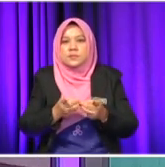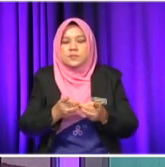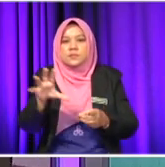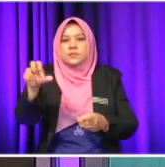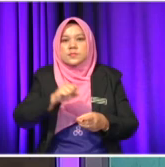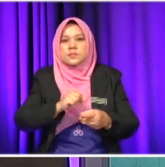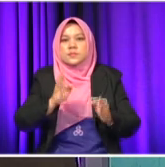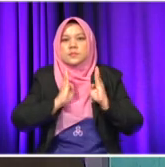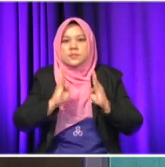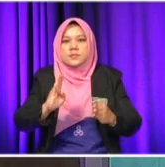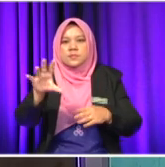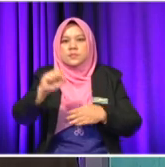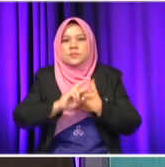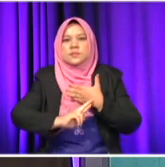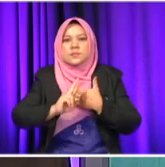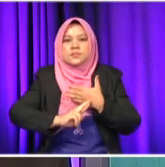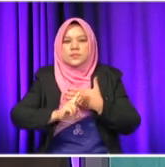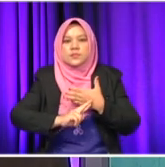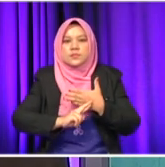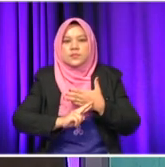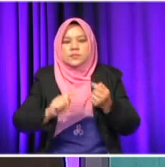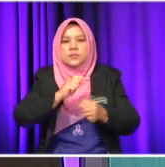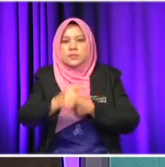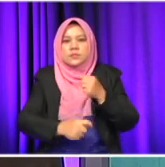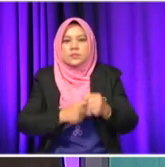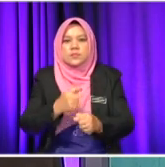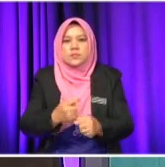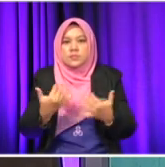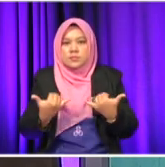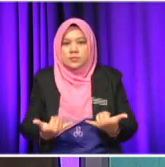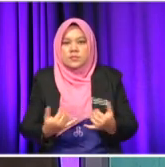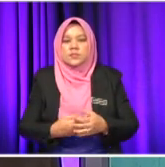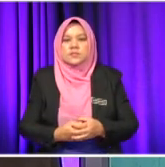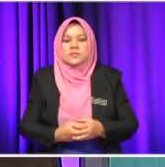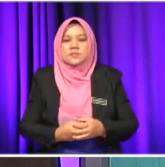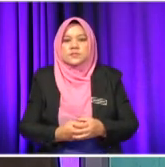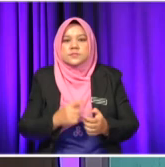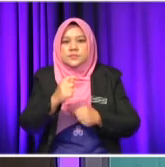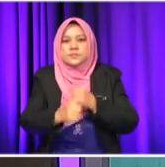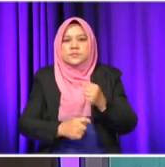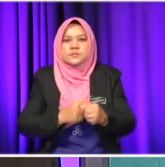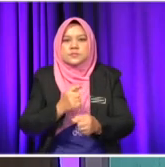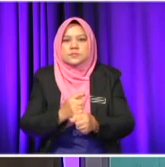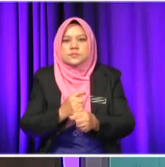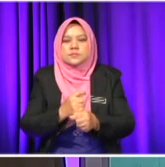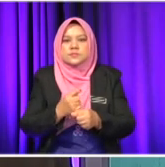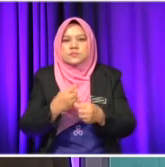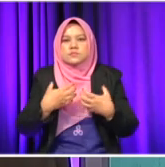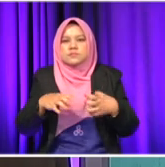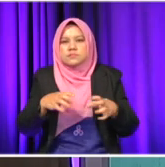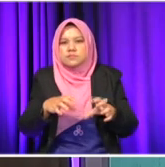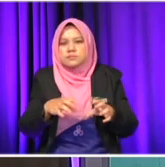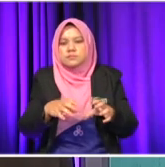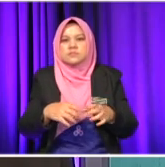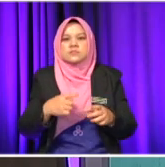risiko penggunaan teknologi yang terkini seperti yang kita maklum Akmal eee teknologi belum-belum di pasaran